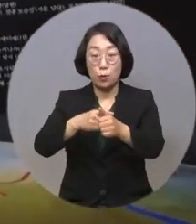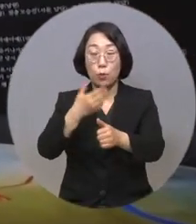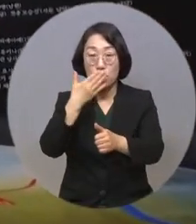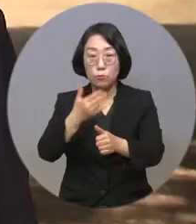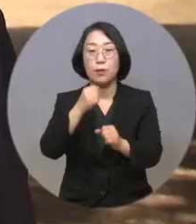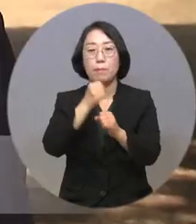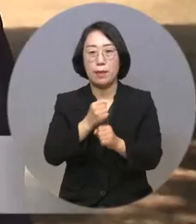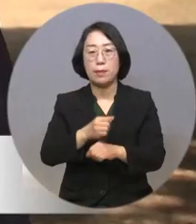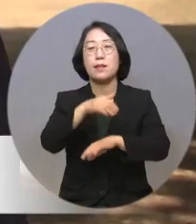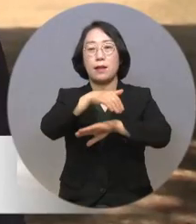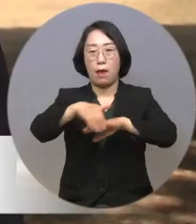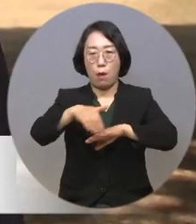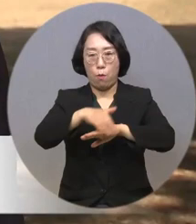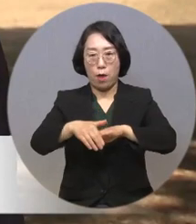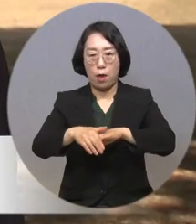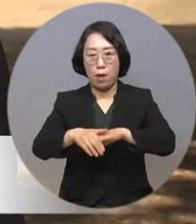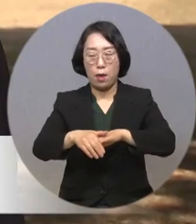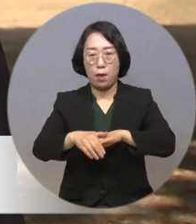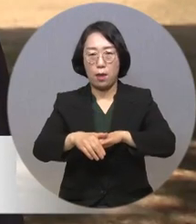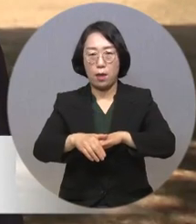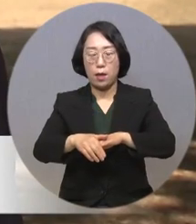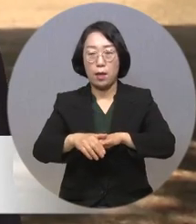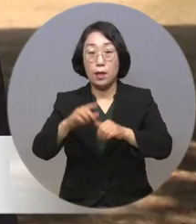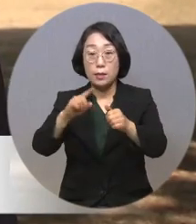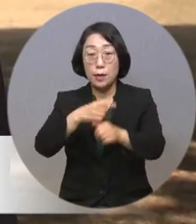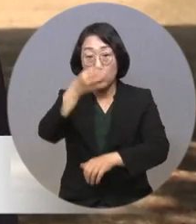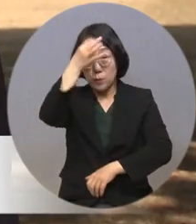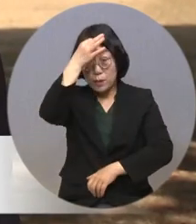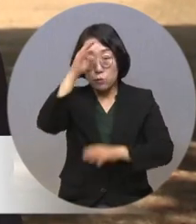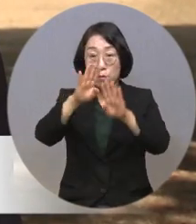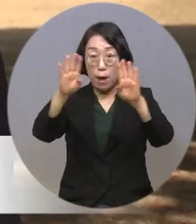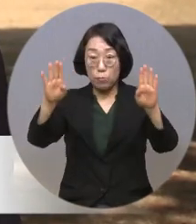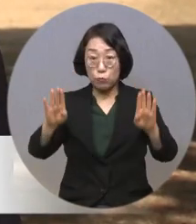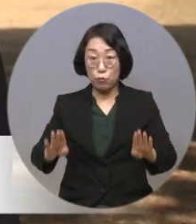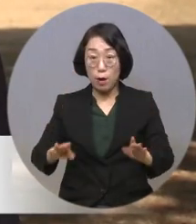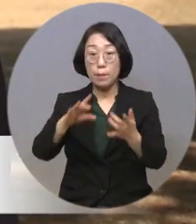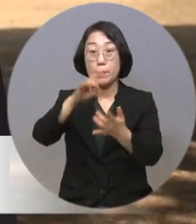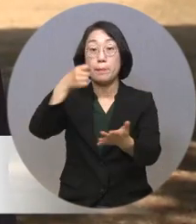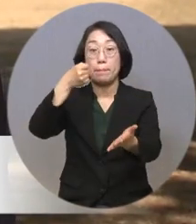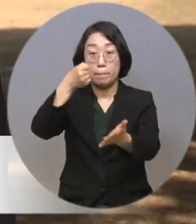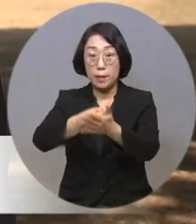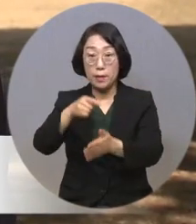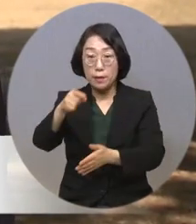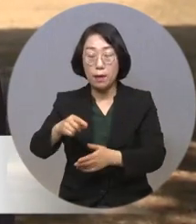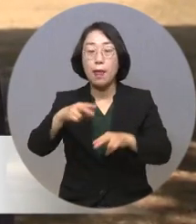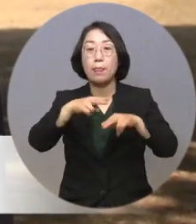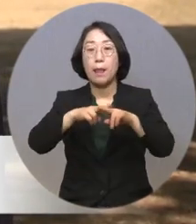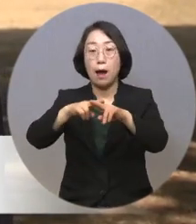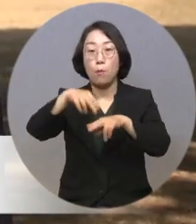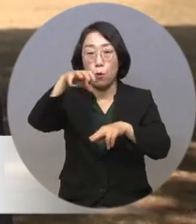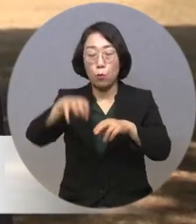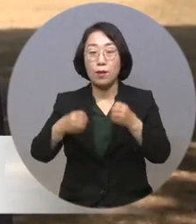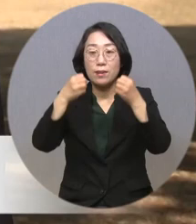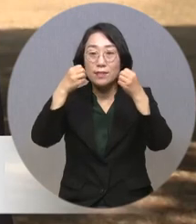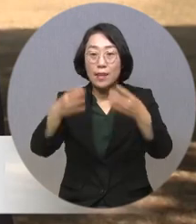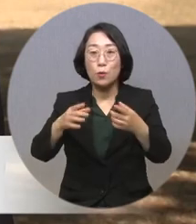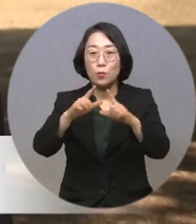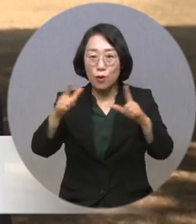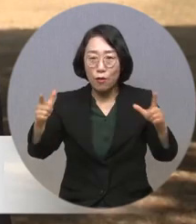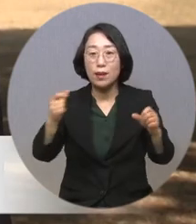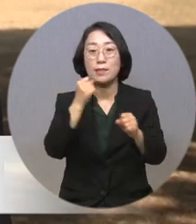계획입니다. 스마트 박물관 공모사업 선정을 계기로 남원 향토박물관의 새로운 콘텐츠를